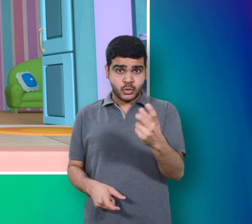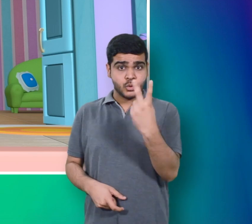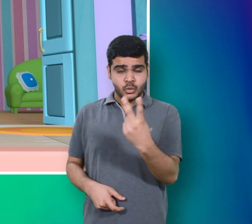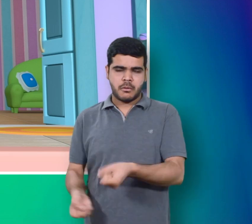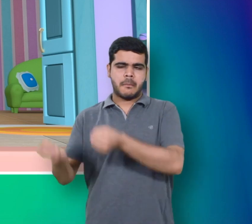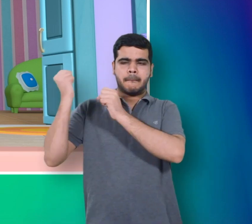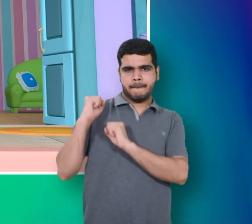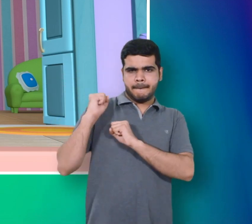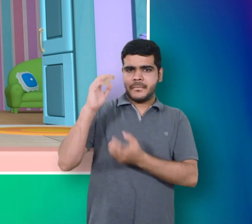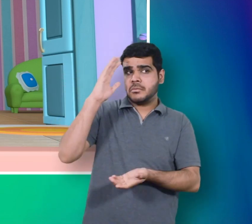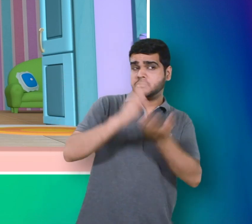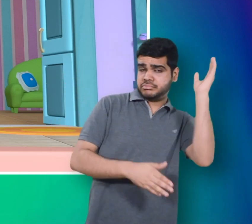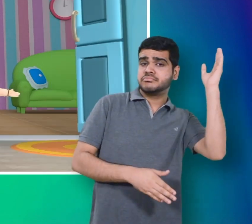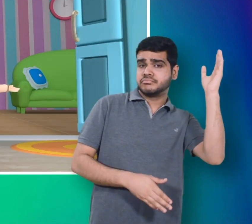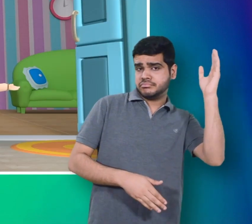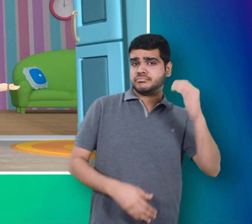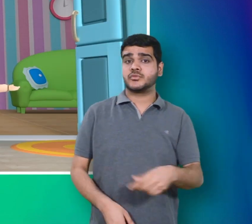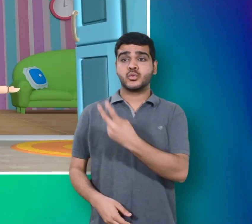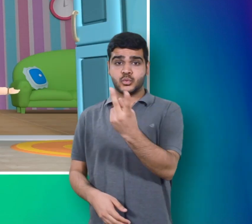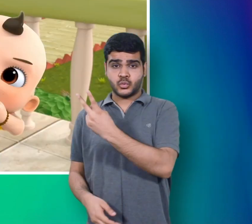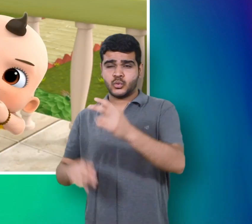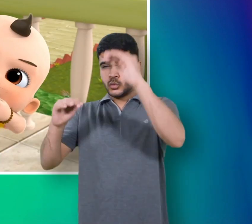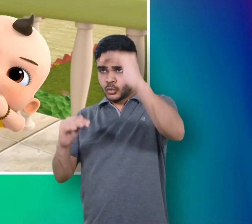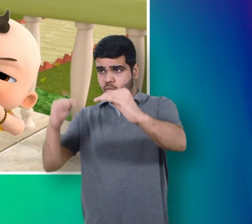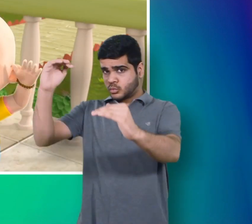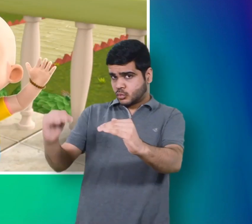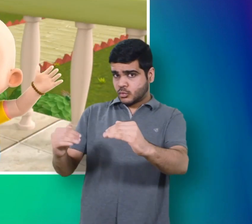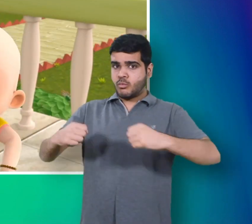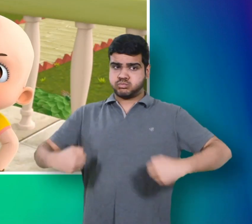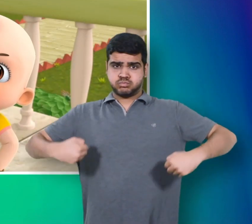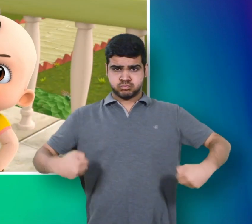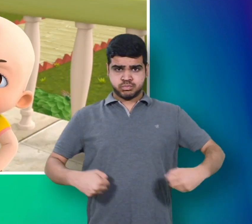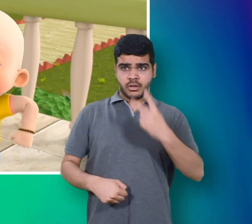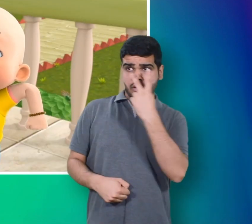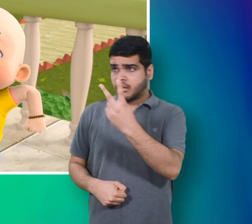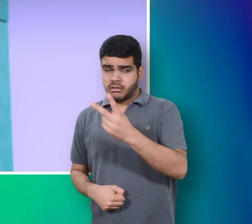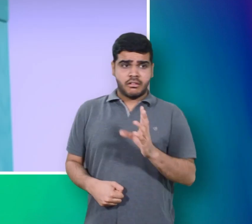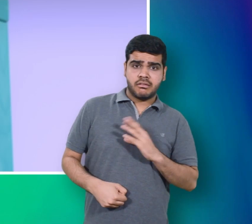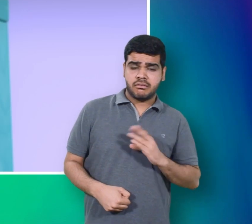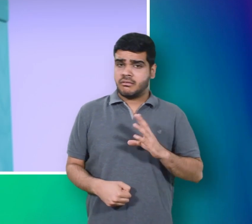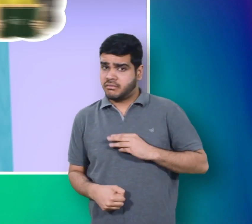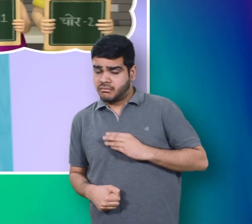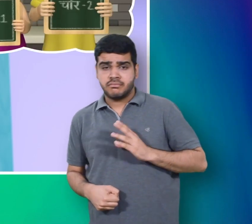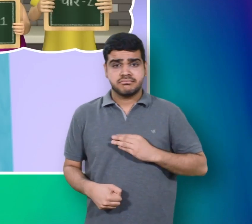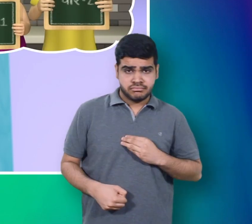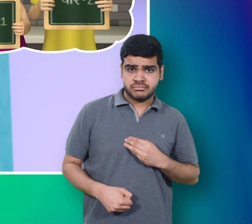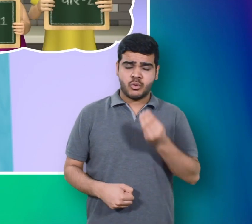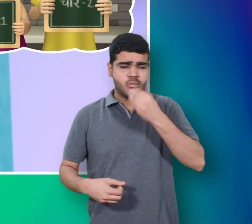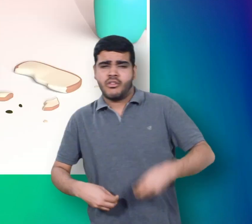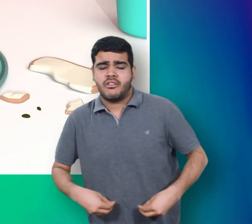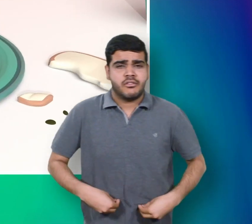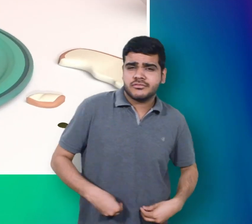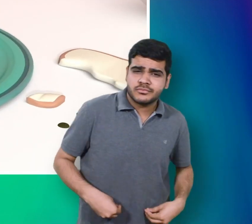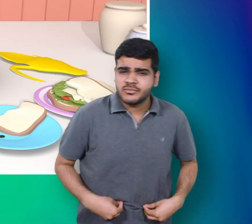मोटे मोटे चोर ले गए। छोटे थे वो मोटे थे वो बड़े भयंकर चोर